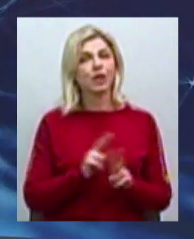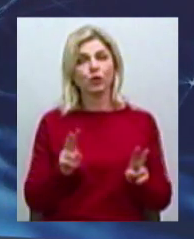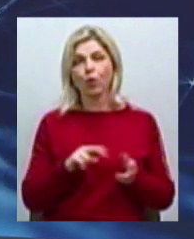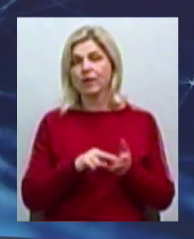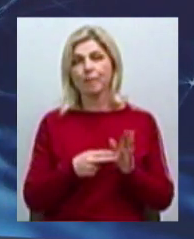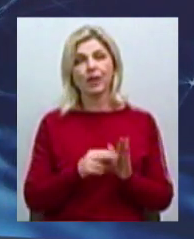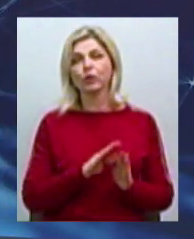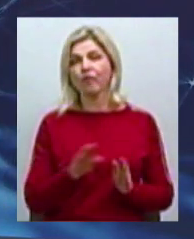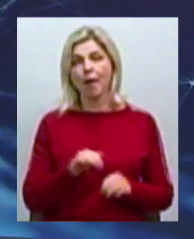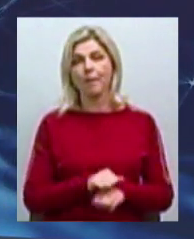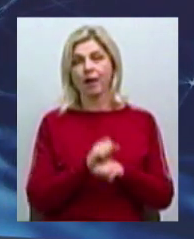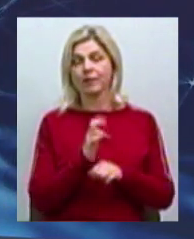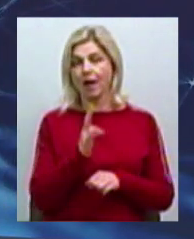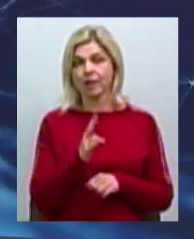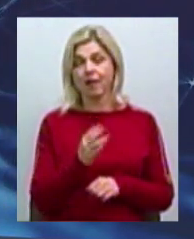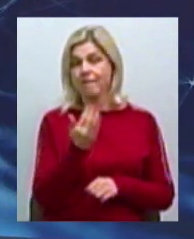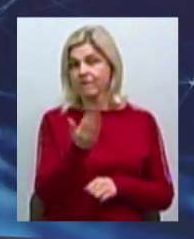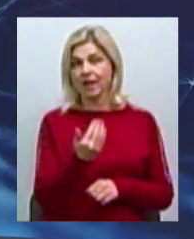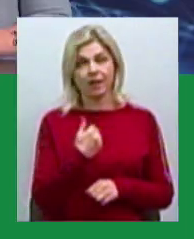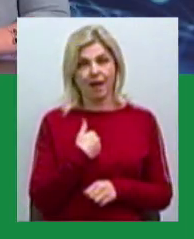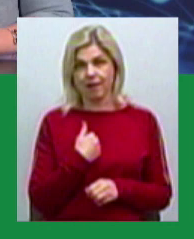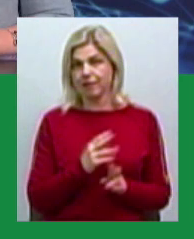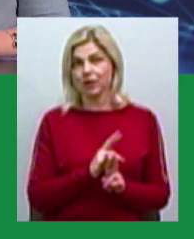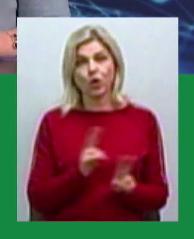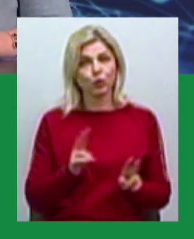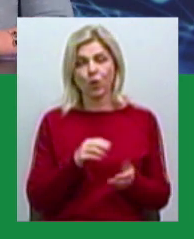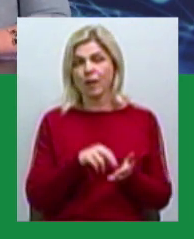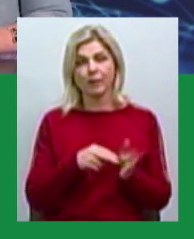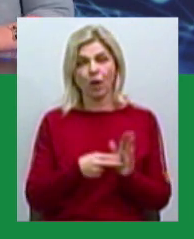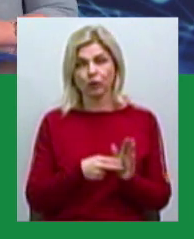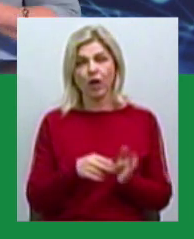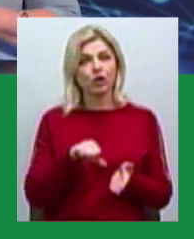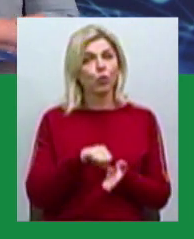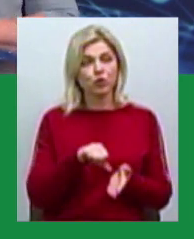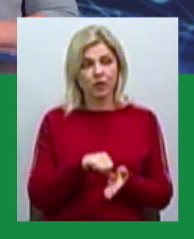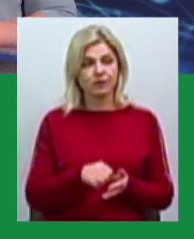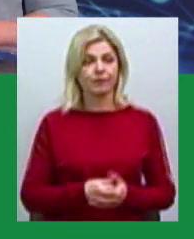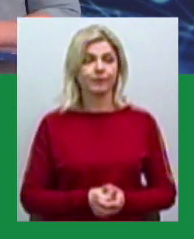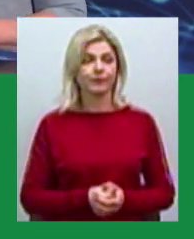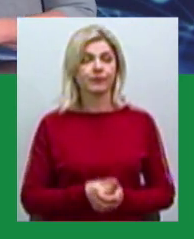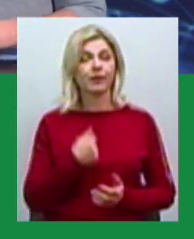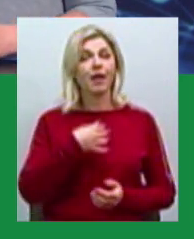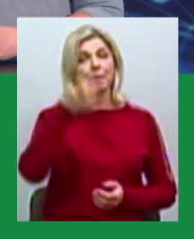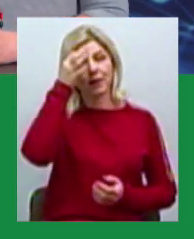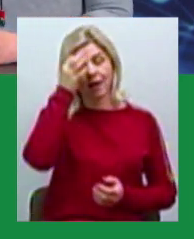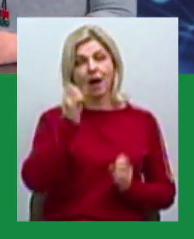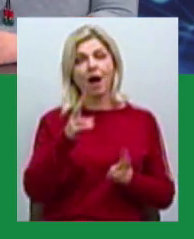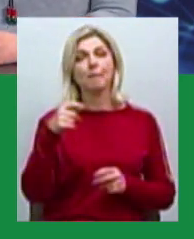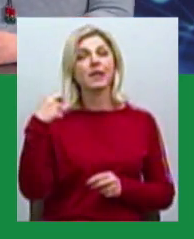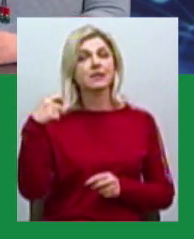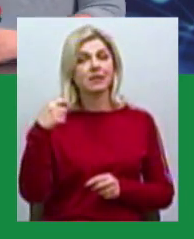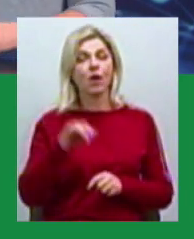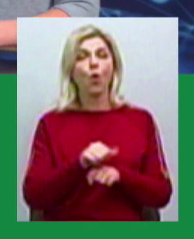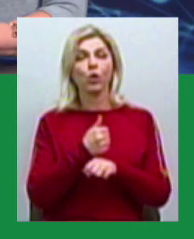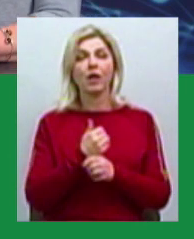планував Майдан. Да, ні ви, ні я не планували брати в цьому участь. Я так я точно. Я пам'ятаю, як і президент, і голова